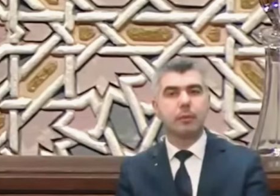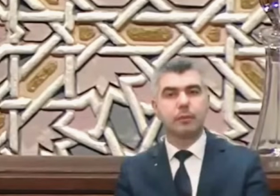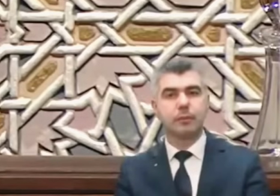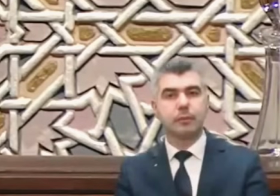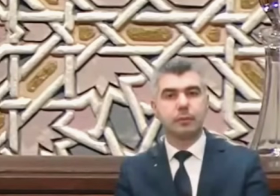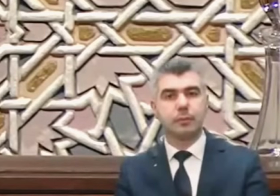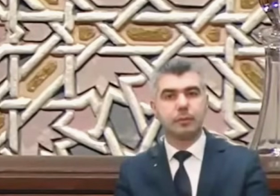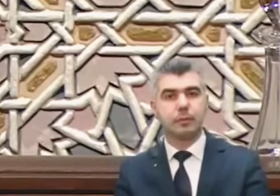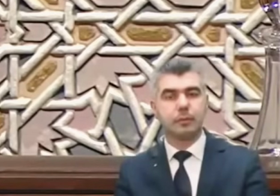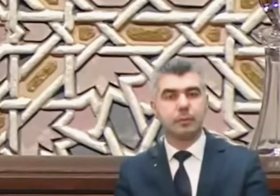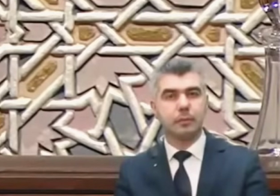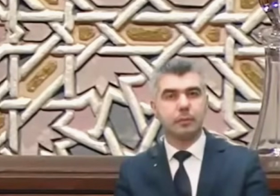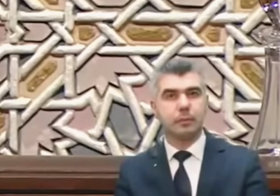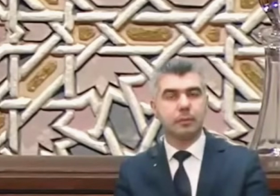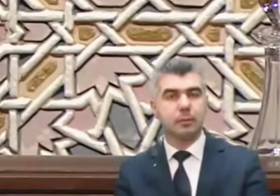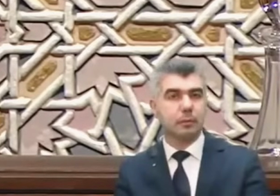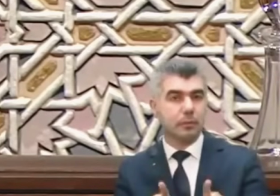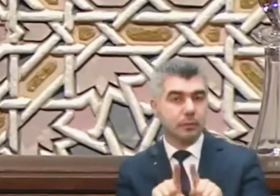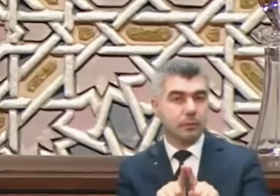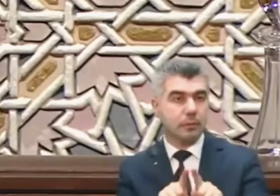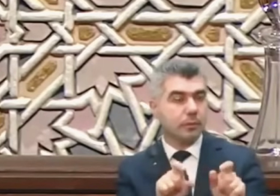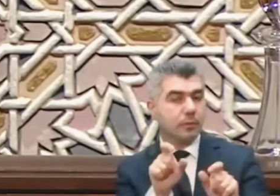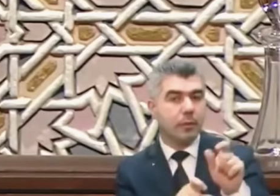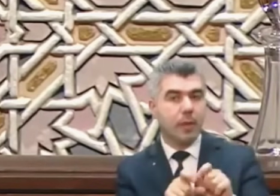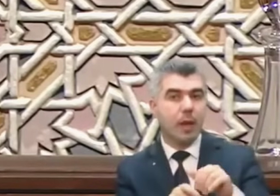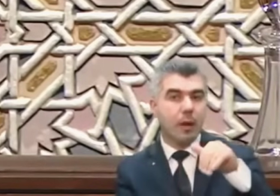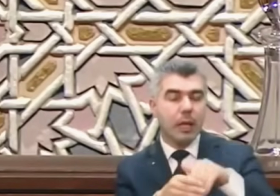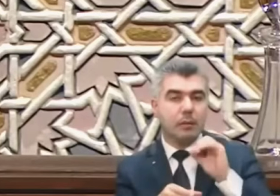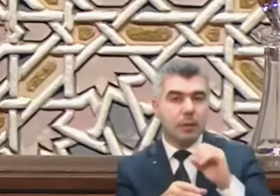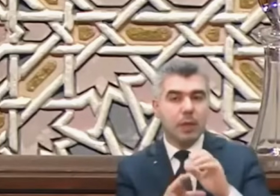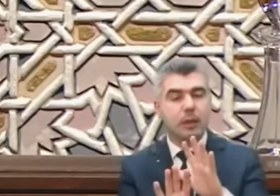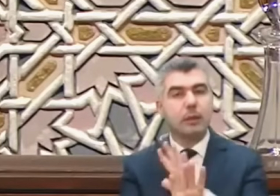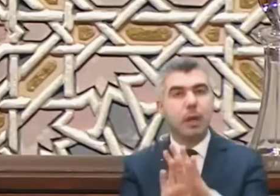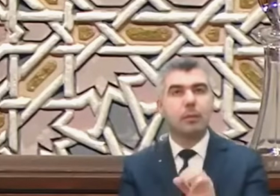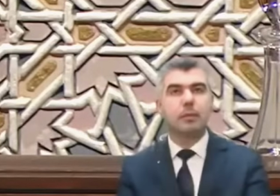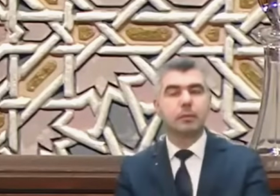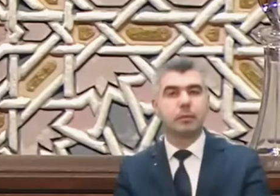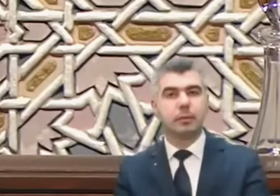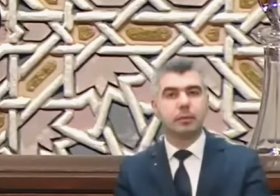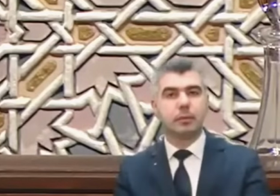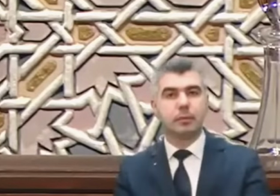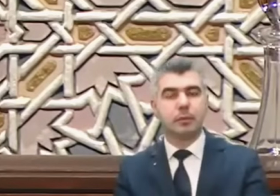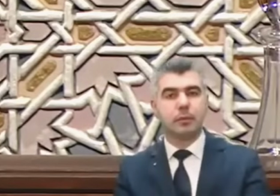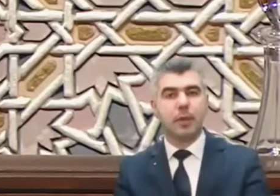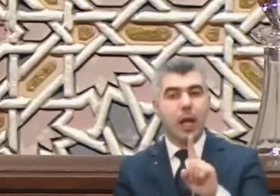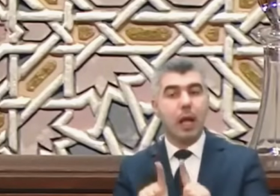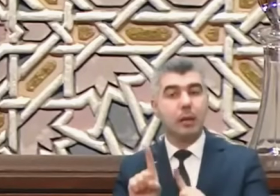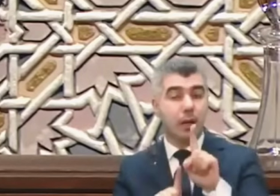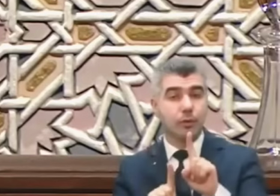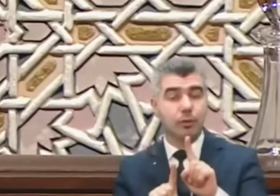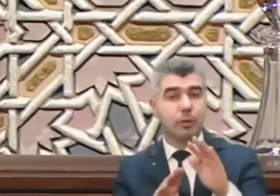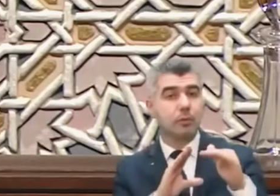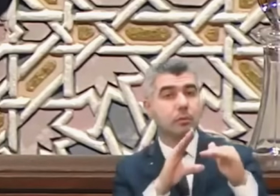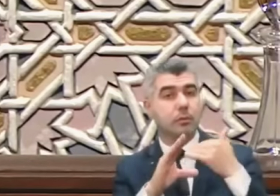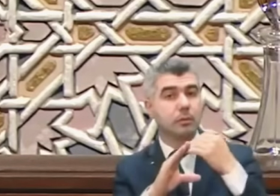كيخلق ارتباك للفرق المحترمة. راه مع ال 11 حاجة هاد الرسالة، شنو نجاوب أنا؟ شفتها، أنا شفتها